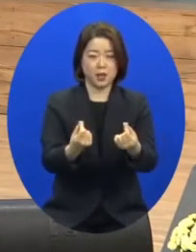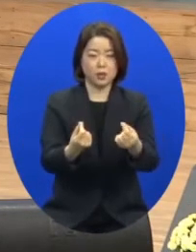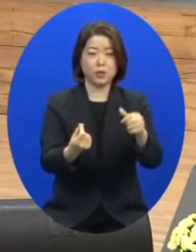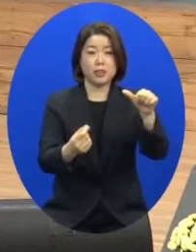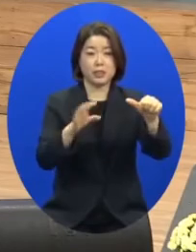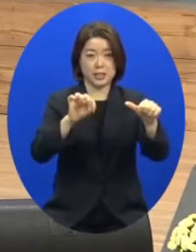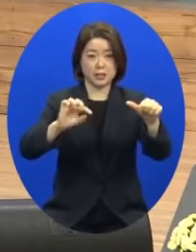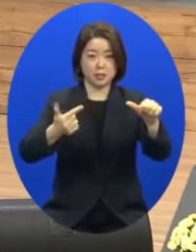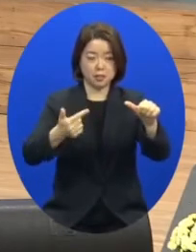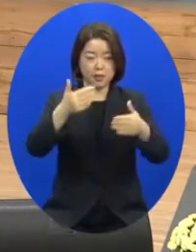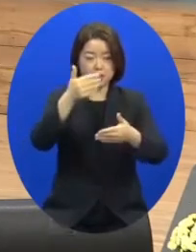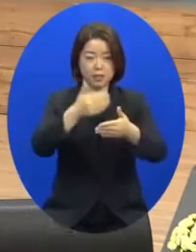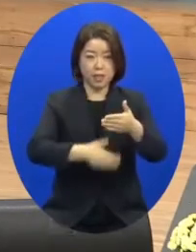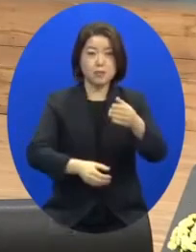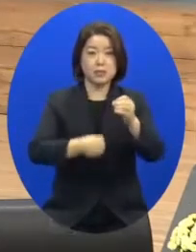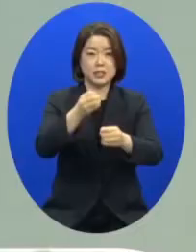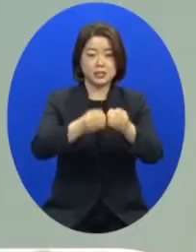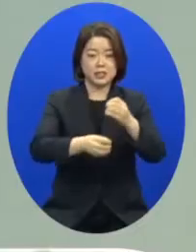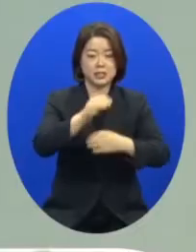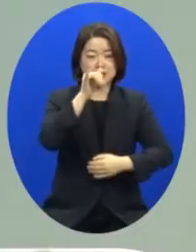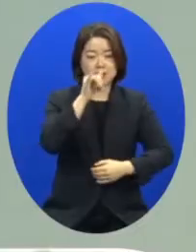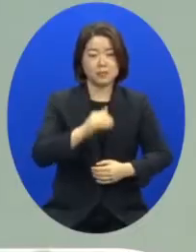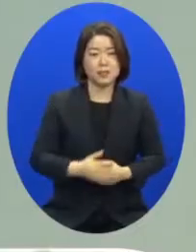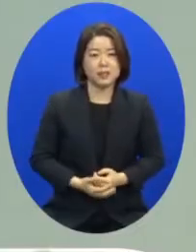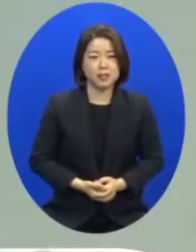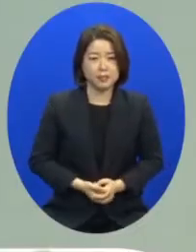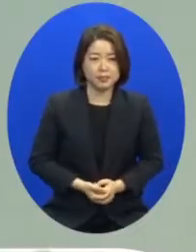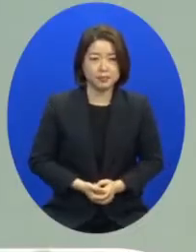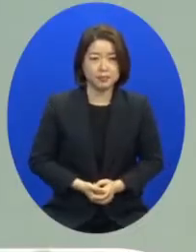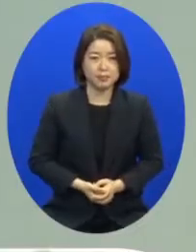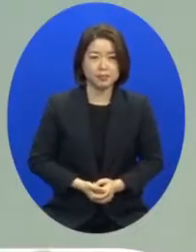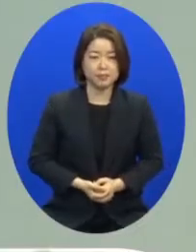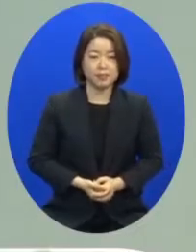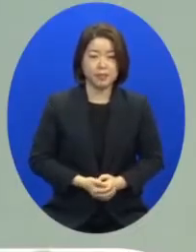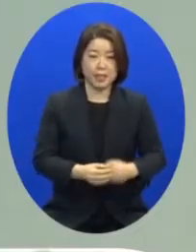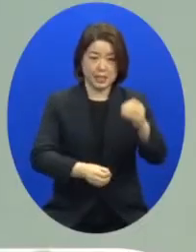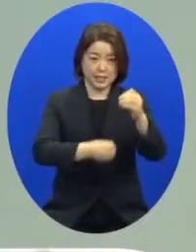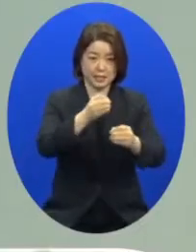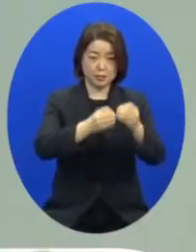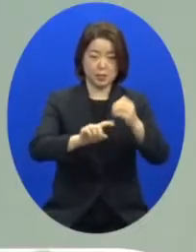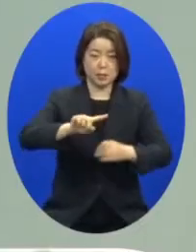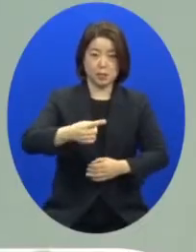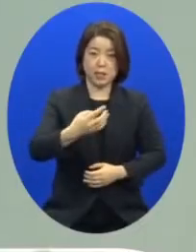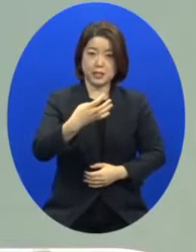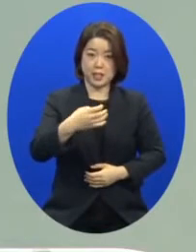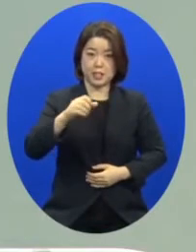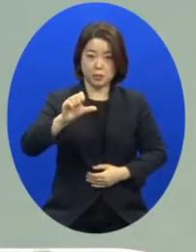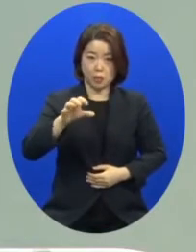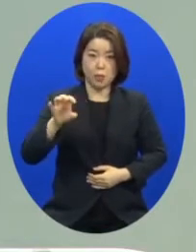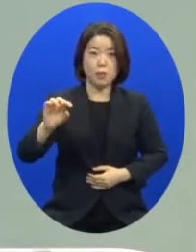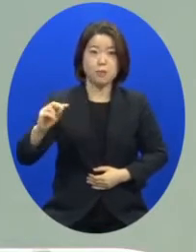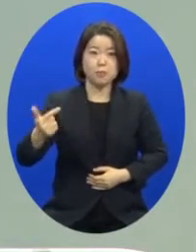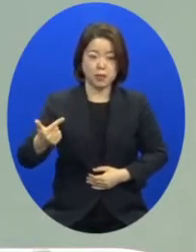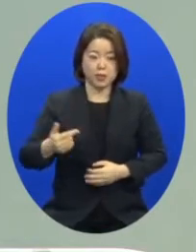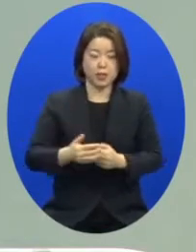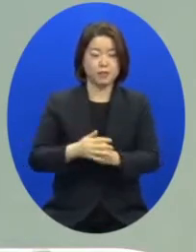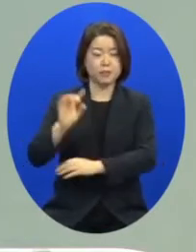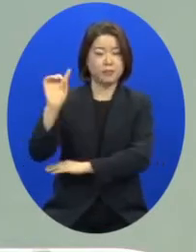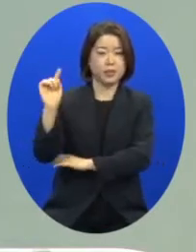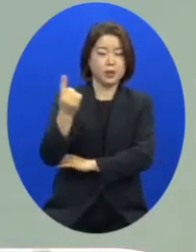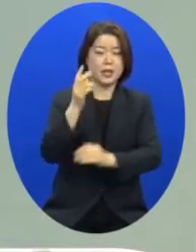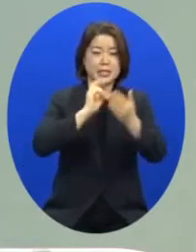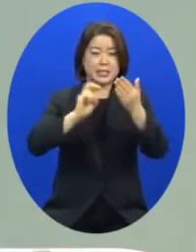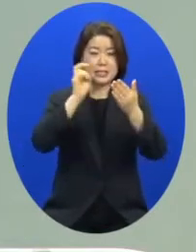남은 씨가 남아 있습니다 아 시편 145 편 의 다윗이 잔영 c 를